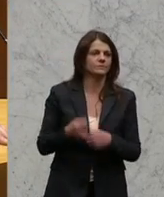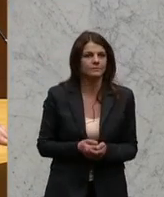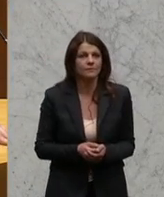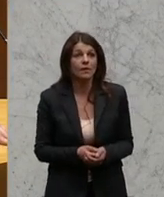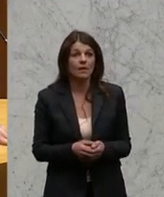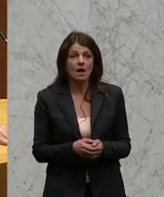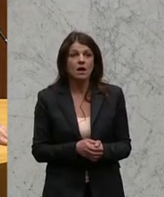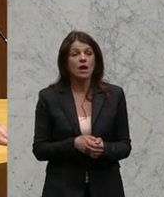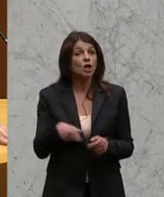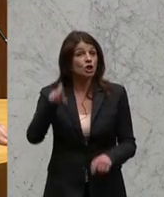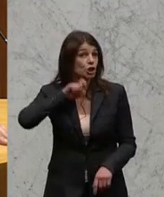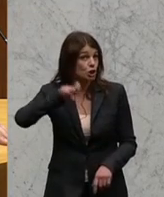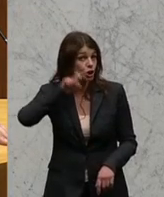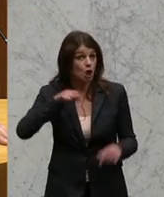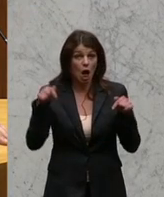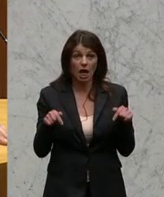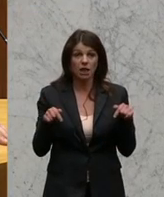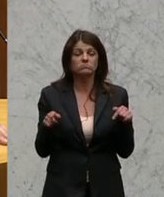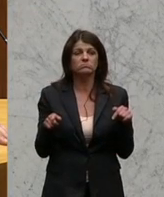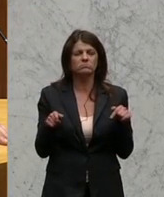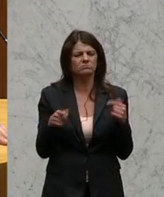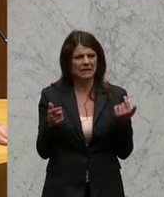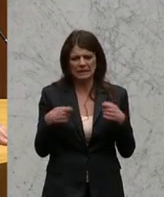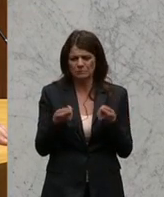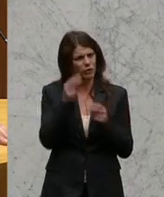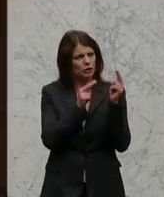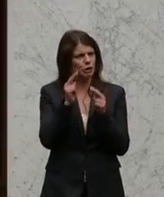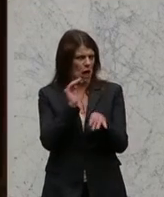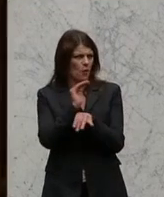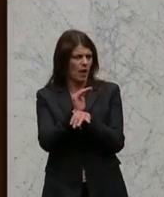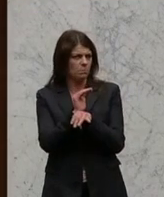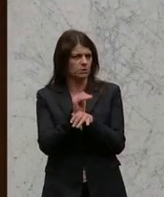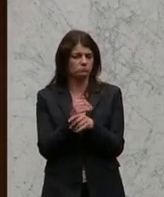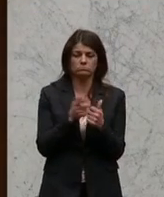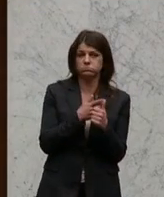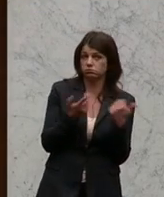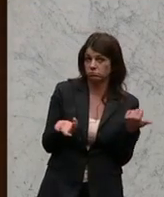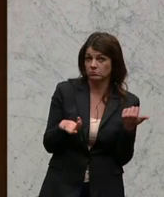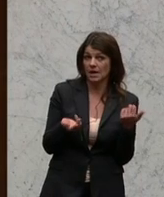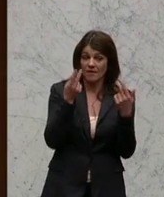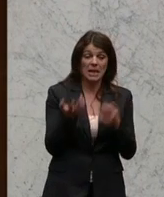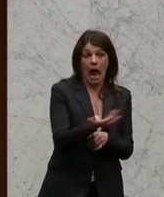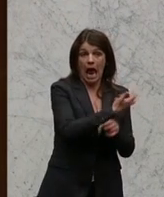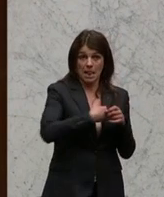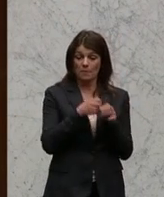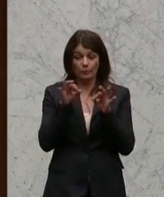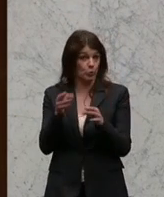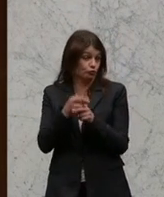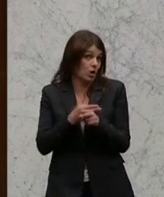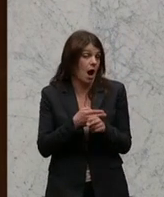die Steuern haben unterschiedliche Aufgaben. Einerseits natürlich die Einnahmen zu erzielen für den